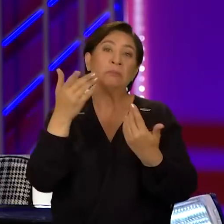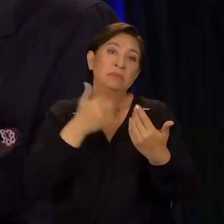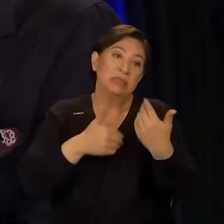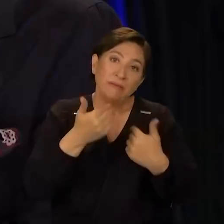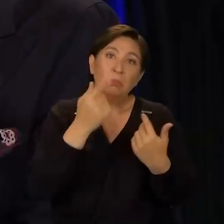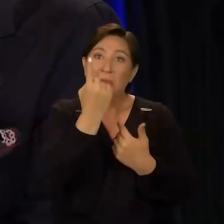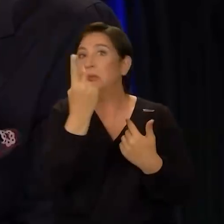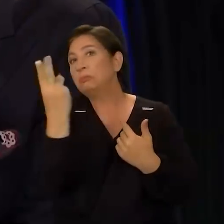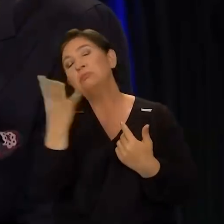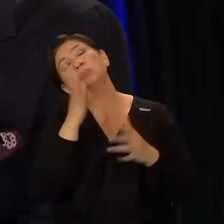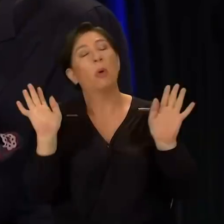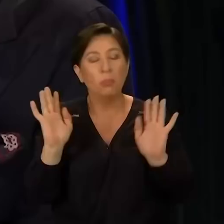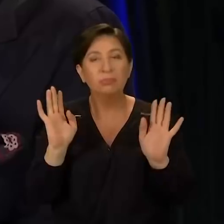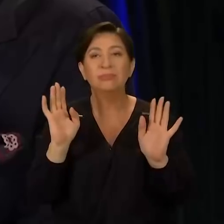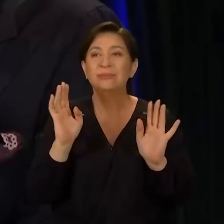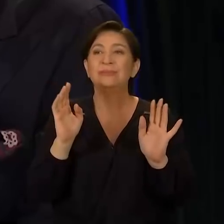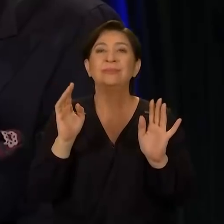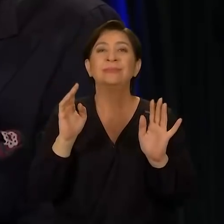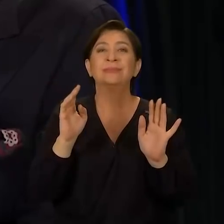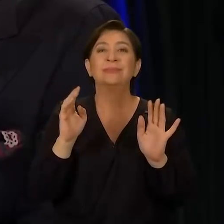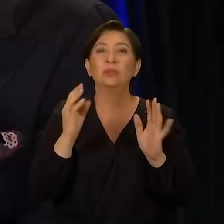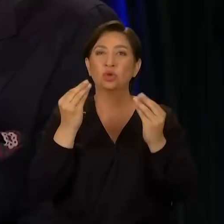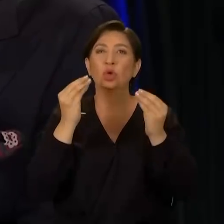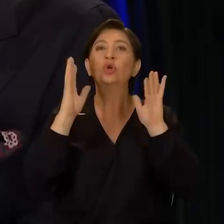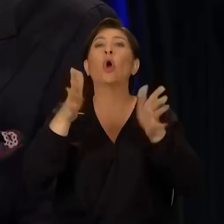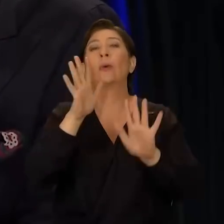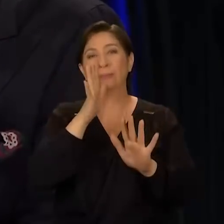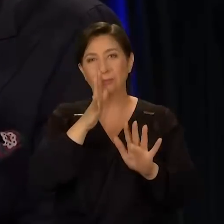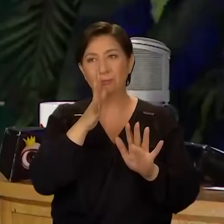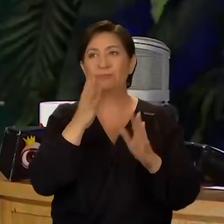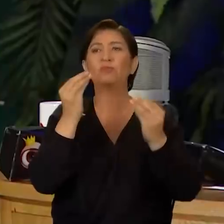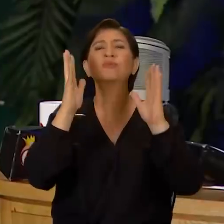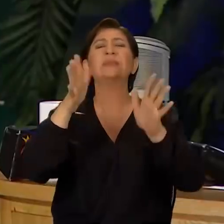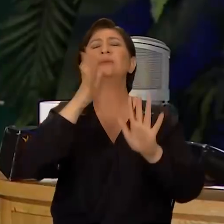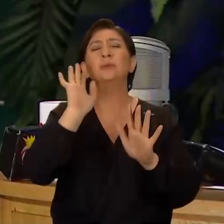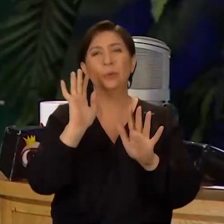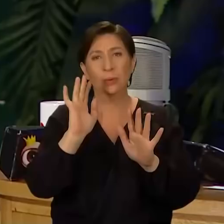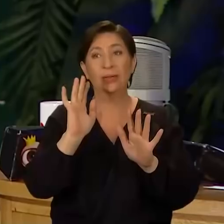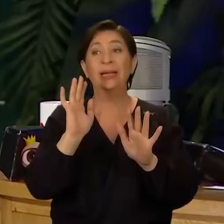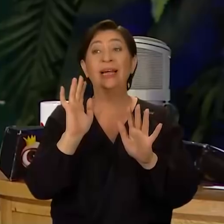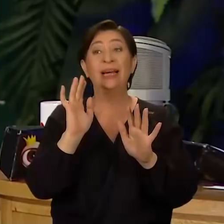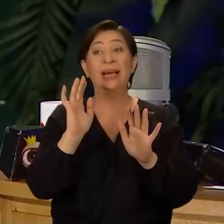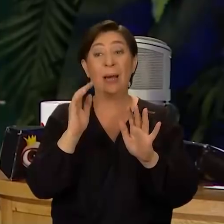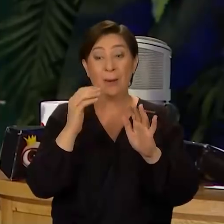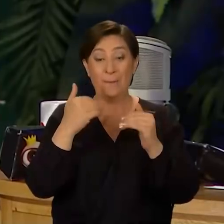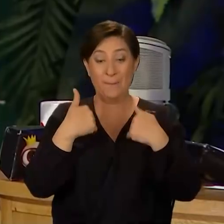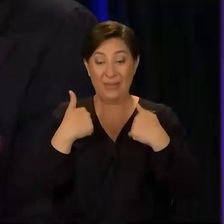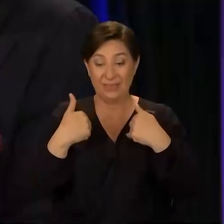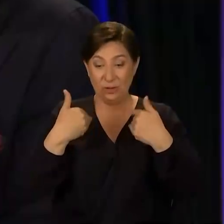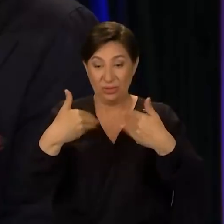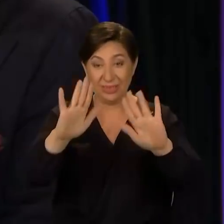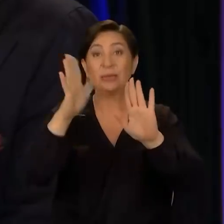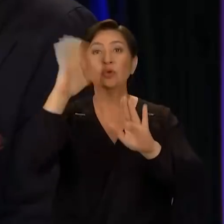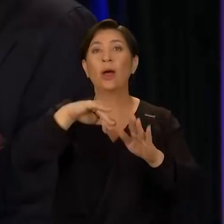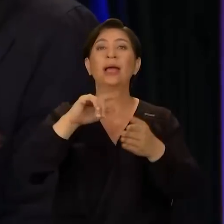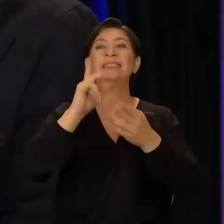da kişiler bilmiyorum kaç tane çok yok çünkü Şarkılar çok yok çok, biliyorum biliyorum ama benden şarkılar çıktıktan sonra artık sizin